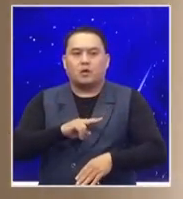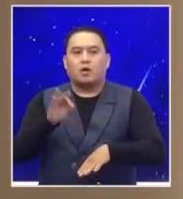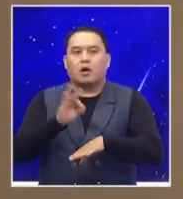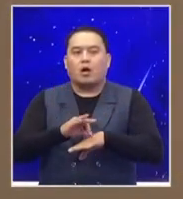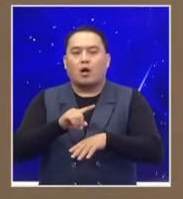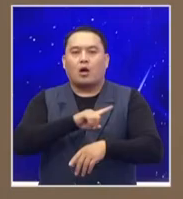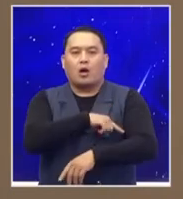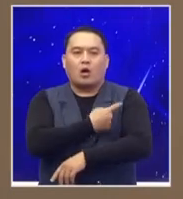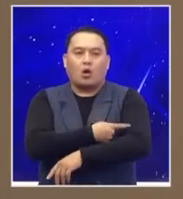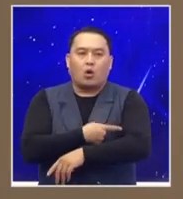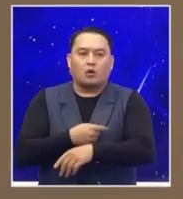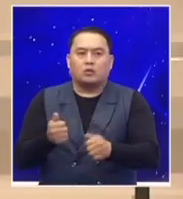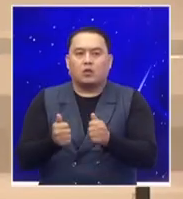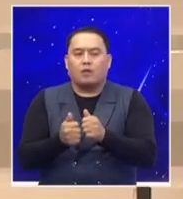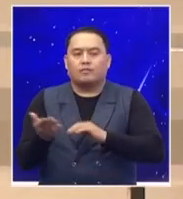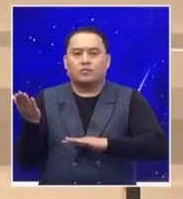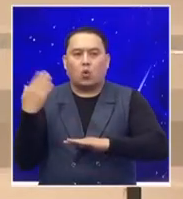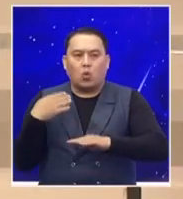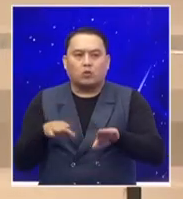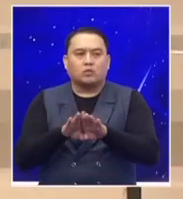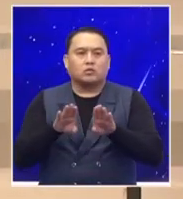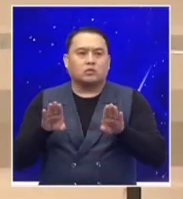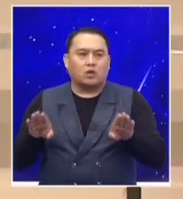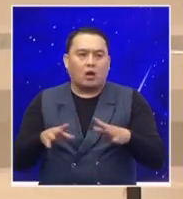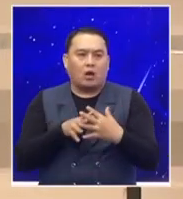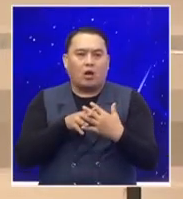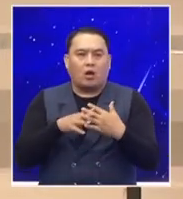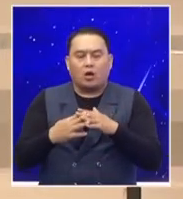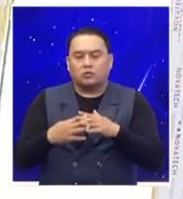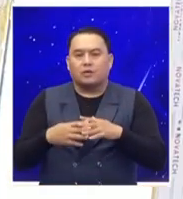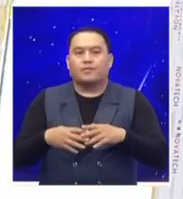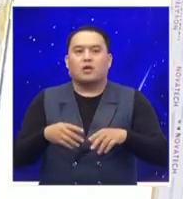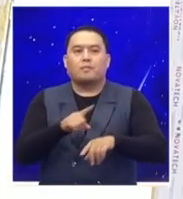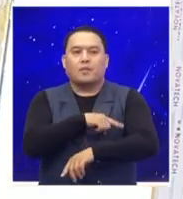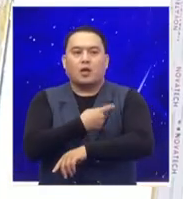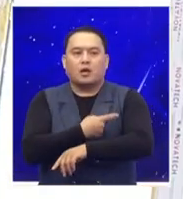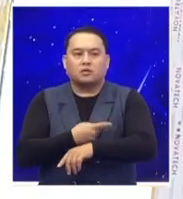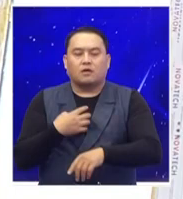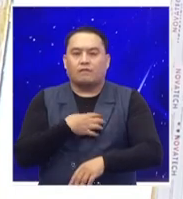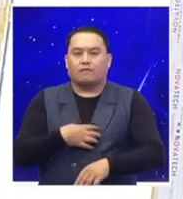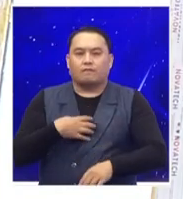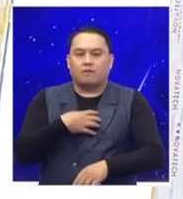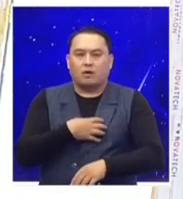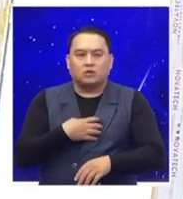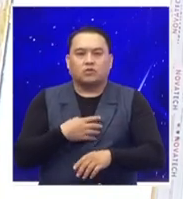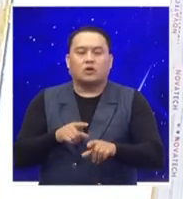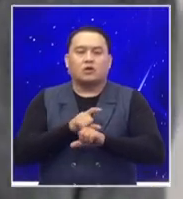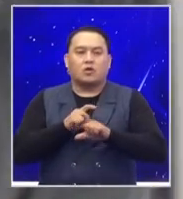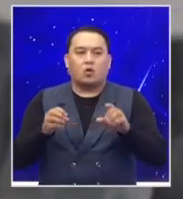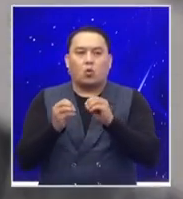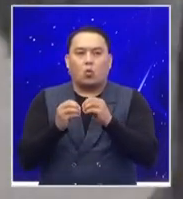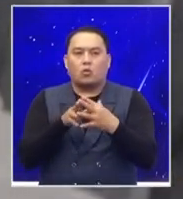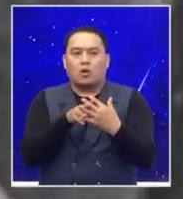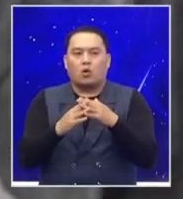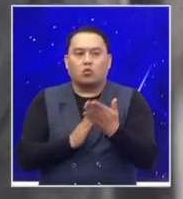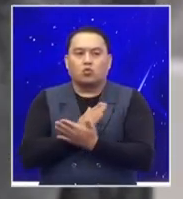ауылдық Қабанбайдан аудан мәртебесі алынғалы осылай аталады. Медициналық санаты төмендегенімен маңызы кемеген жоқ. 10 ауылдық округке